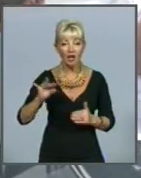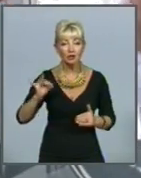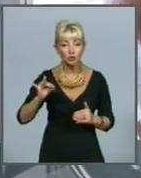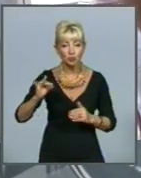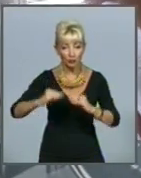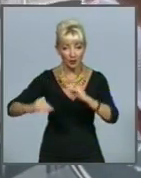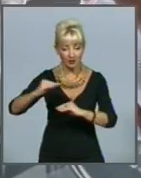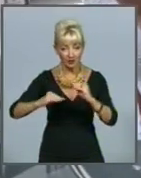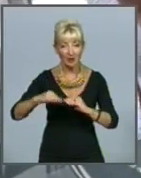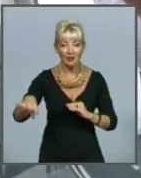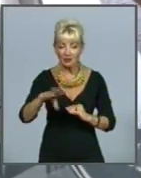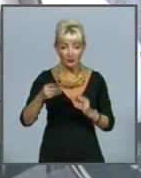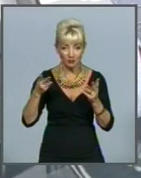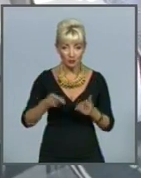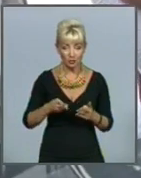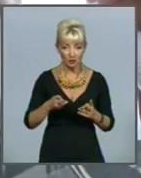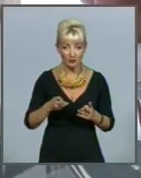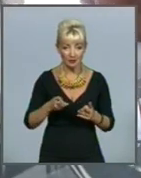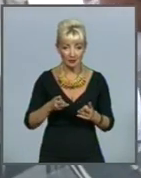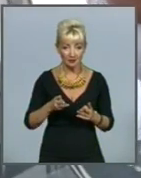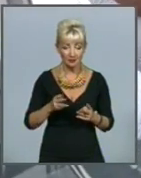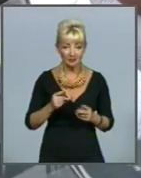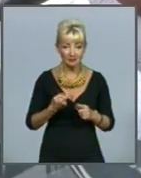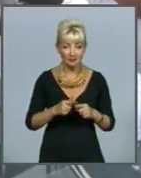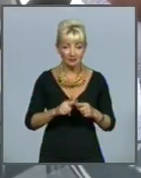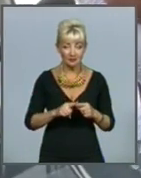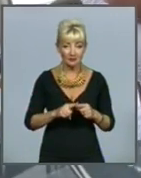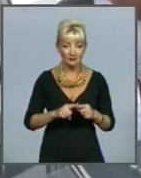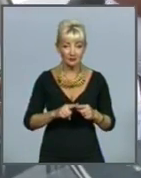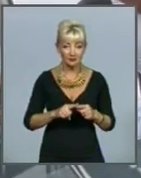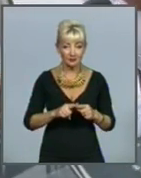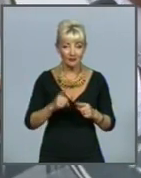сказать, причиндалами. Это подставка под